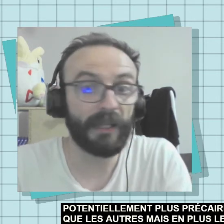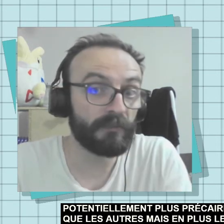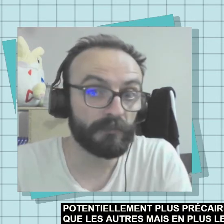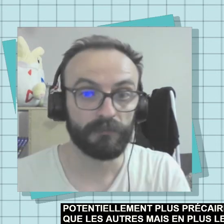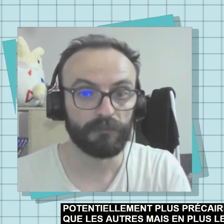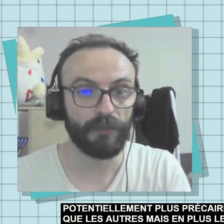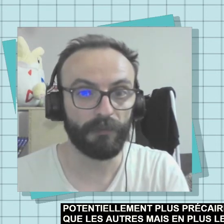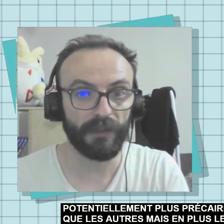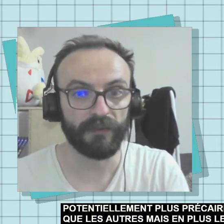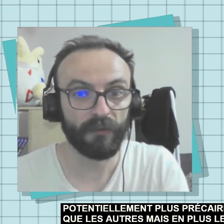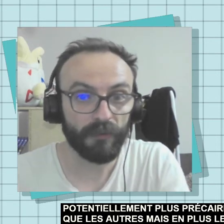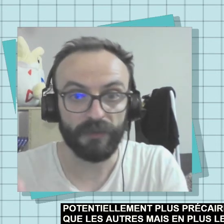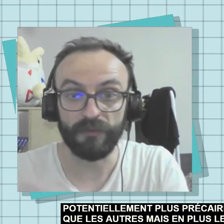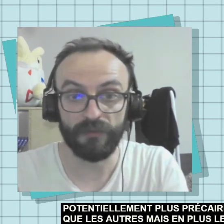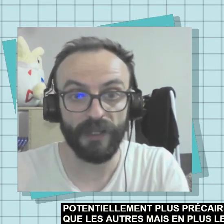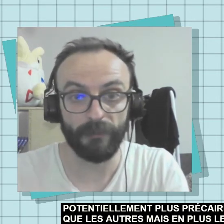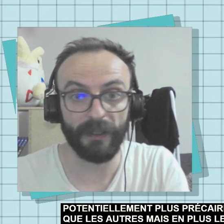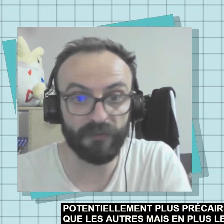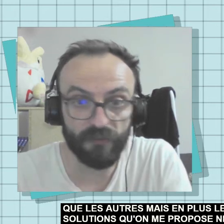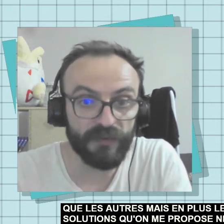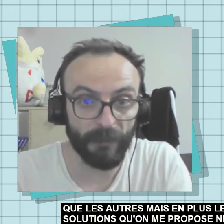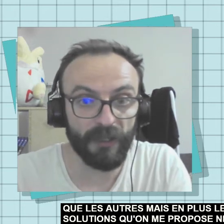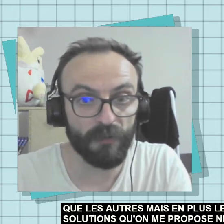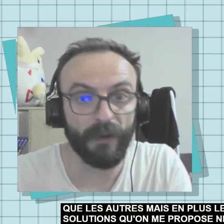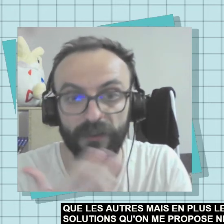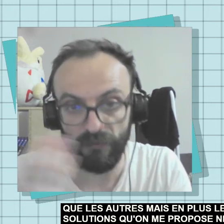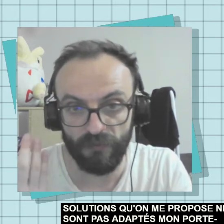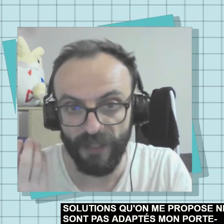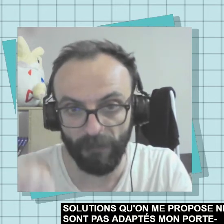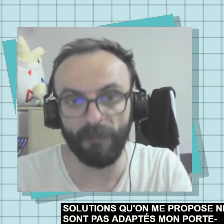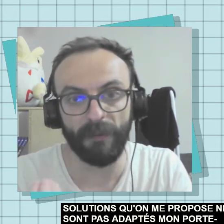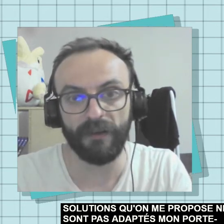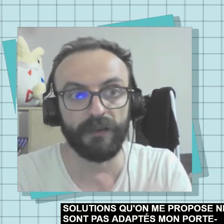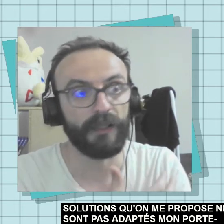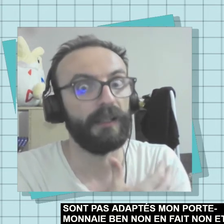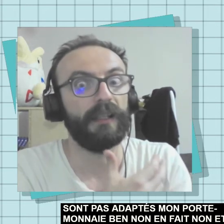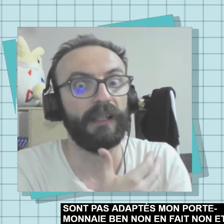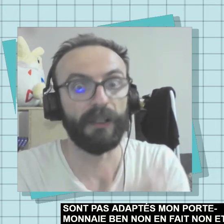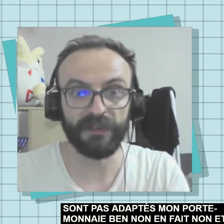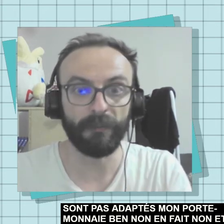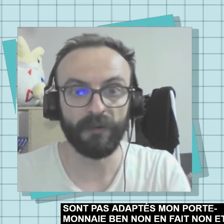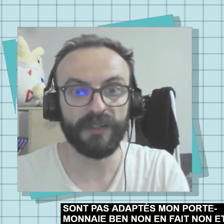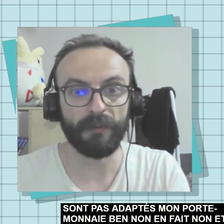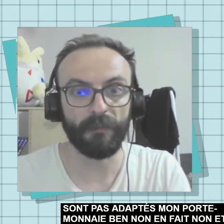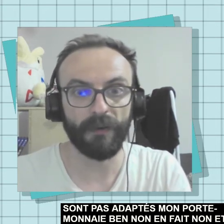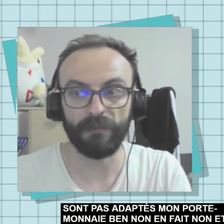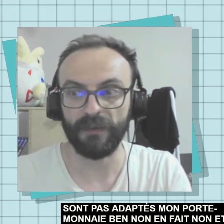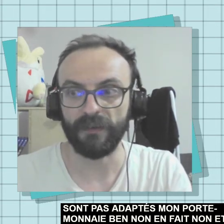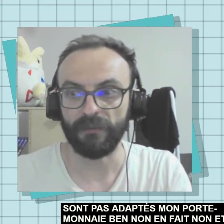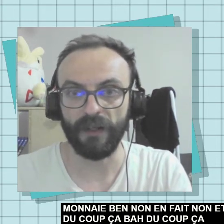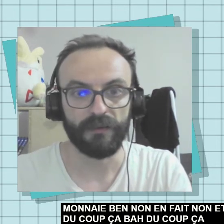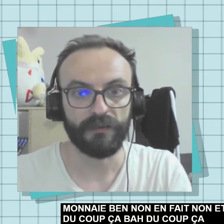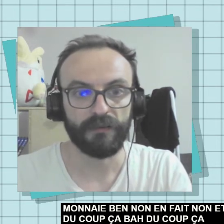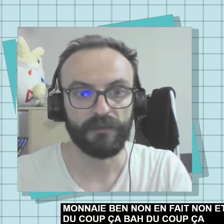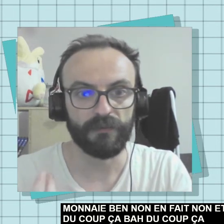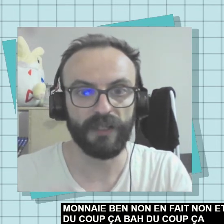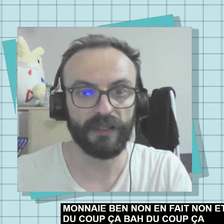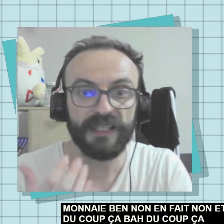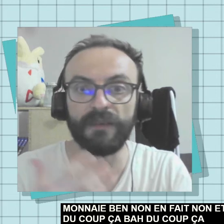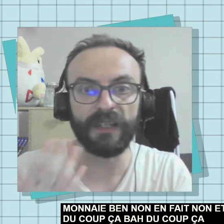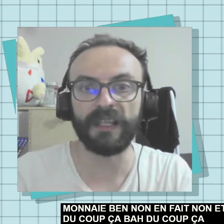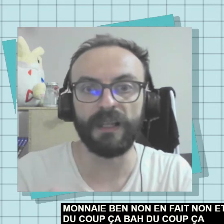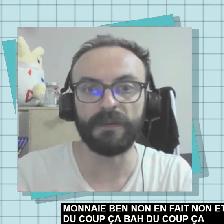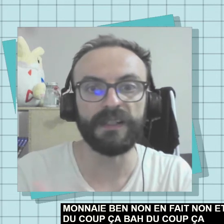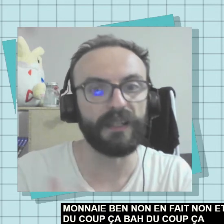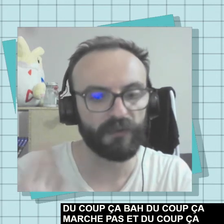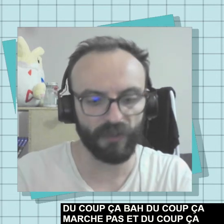Bah non, en fait, non. Et du coup ça marche pas, et du coup ça prend pas. Évidemment que ça prend pas en fait. Voilà. Je veux dire, s'ils